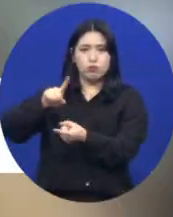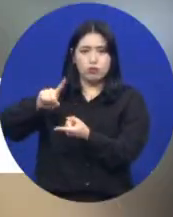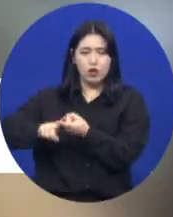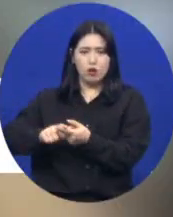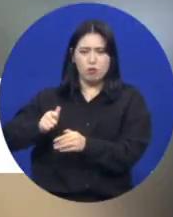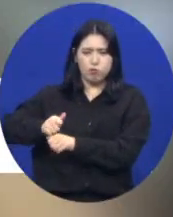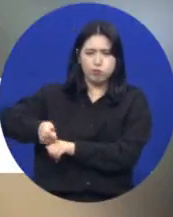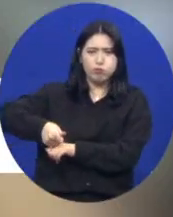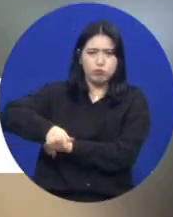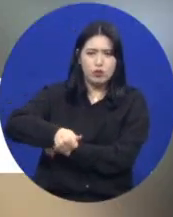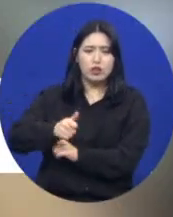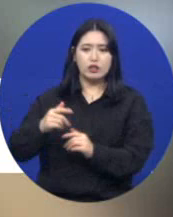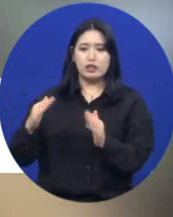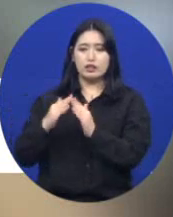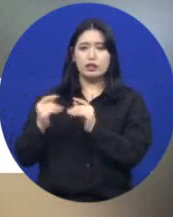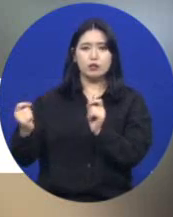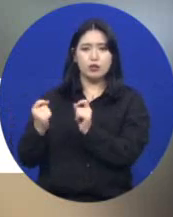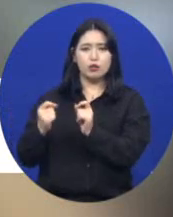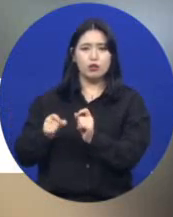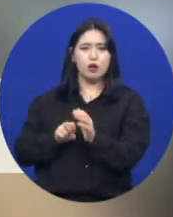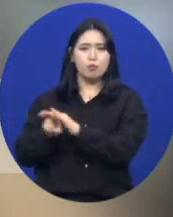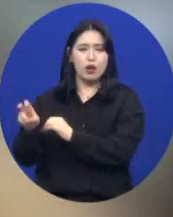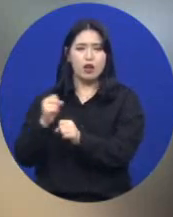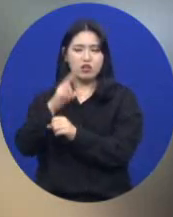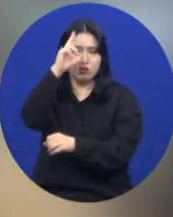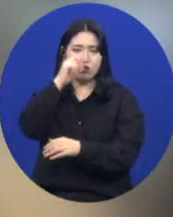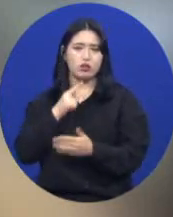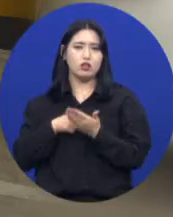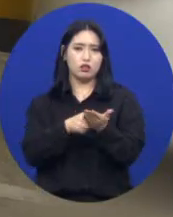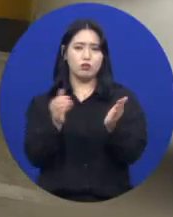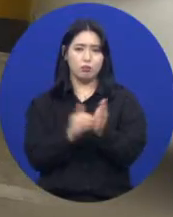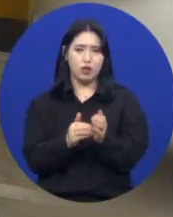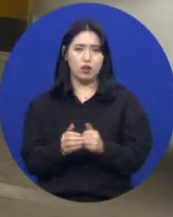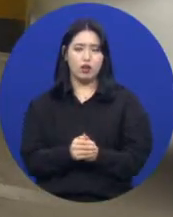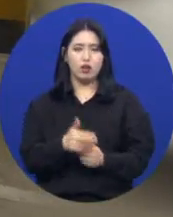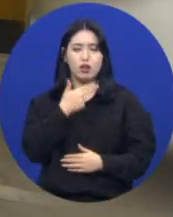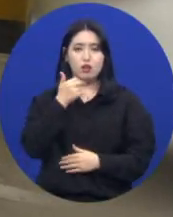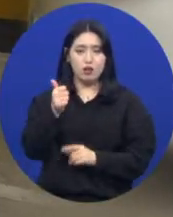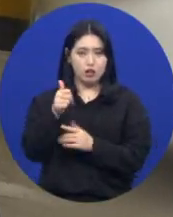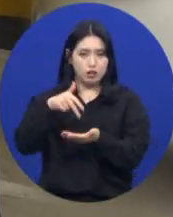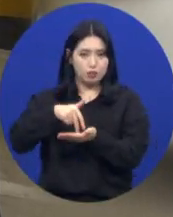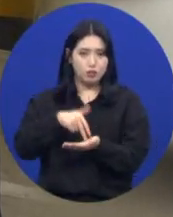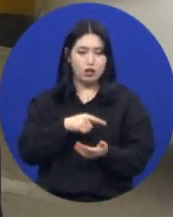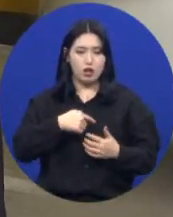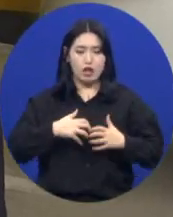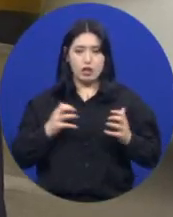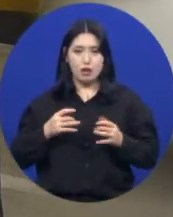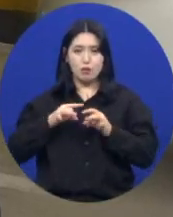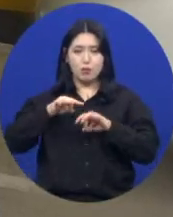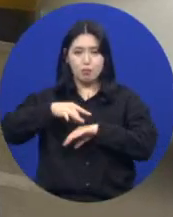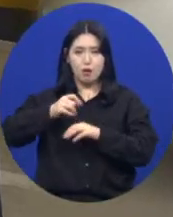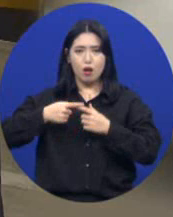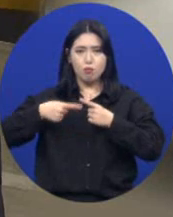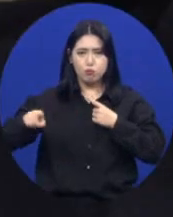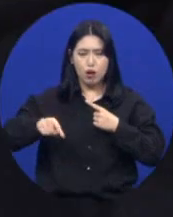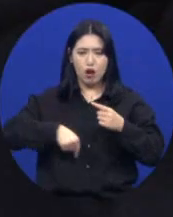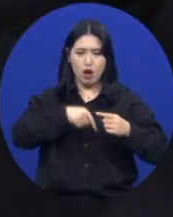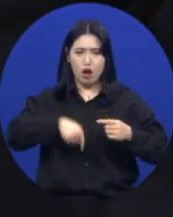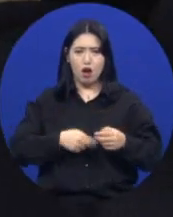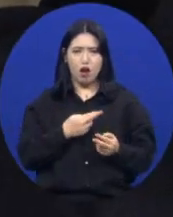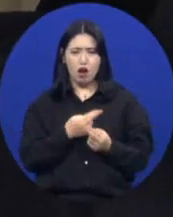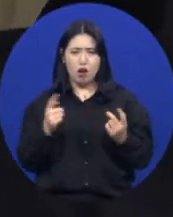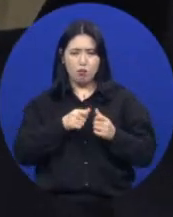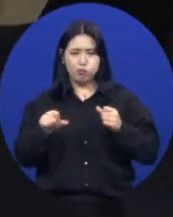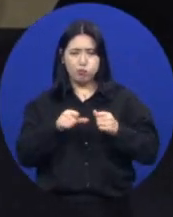이웃집으로 탈출해 경찰에 신고했습니다 nc 는 갈비뼈가 부러지고 장기가 파열된